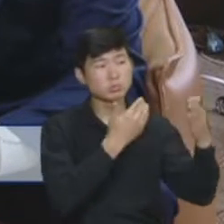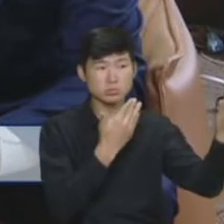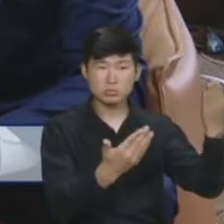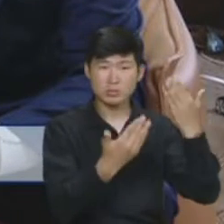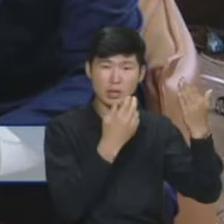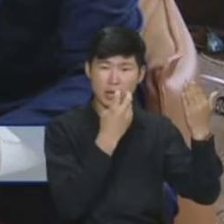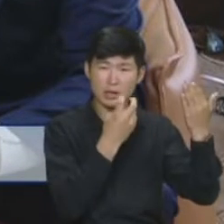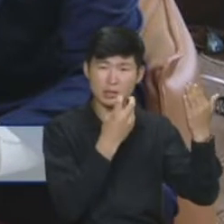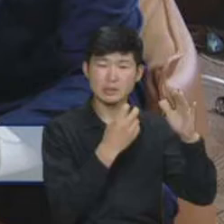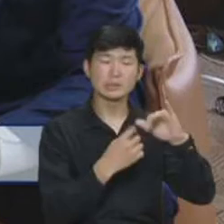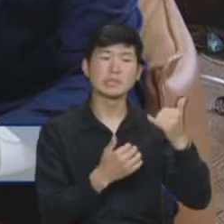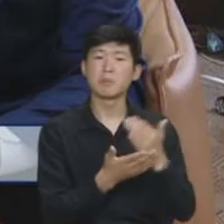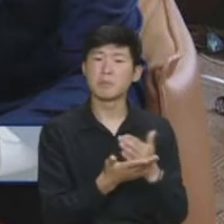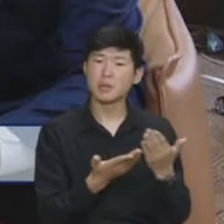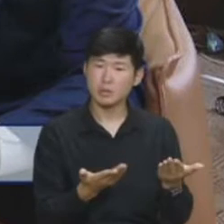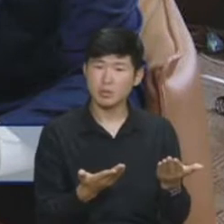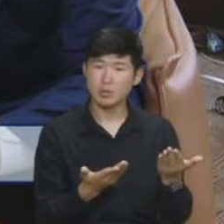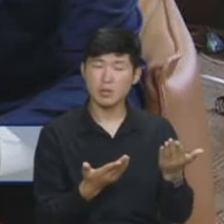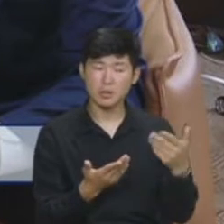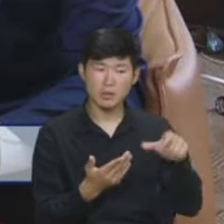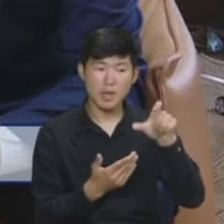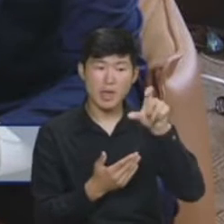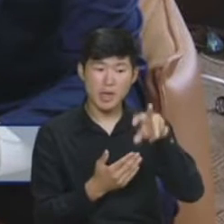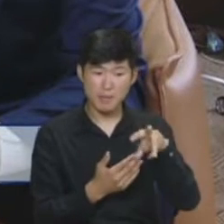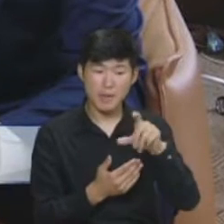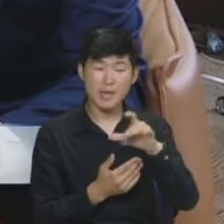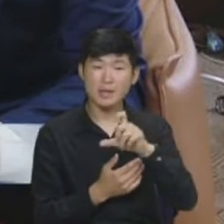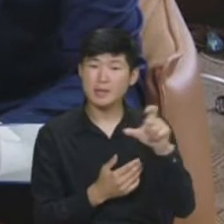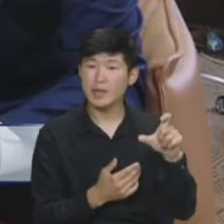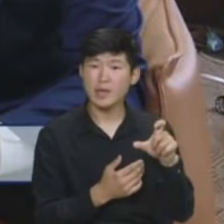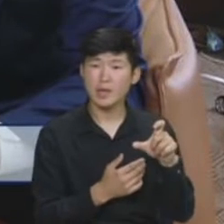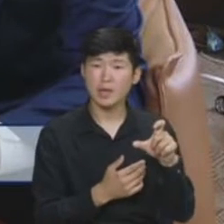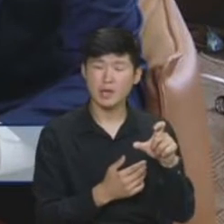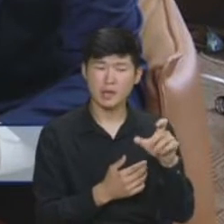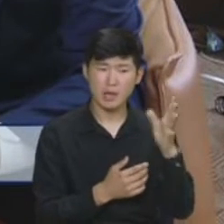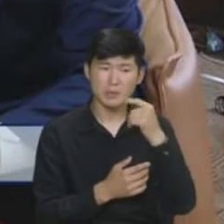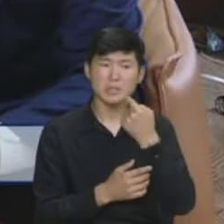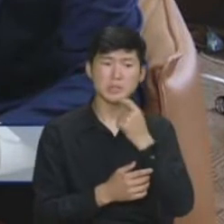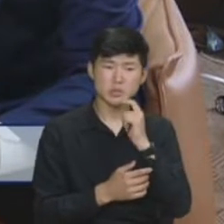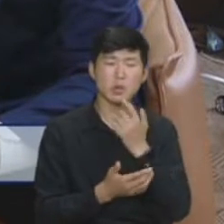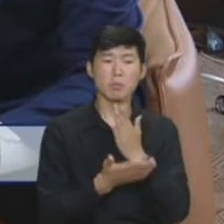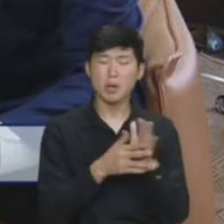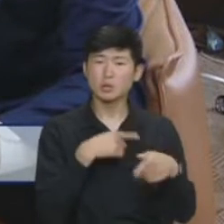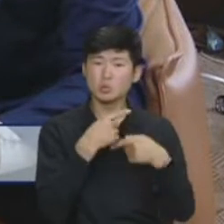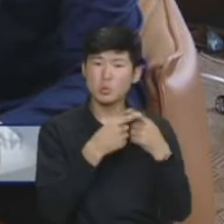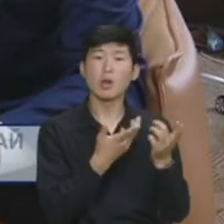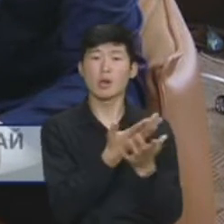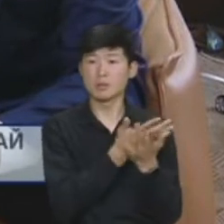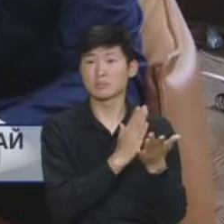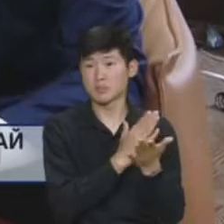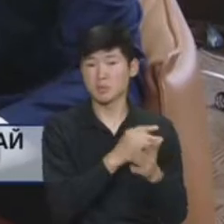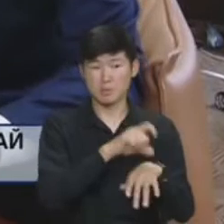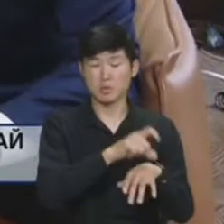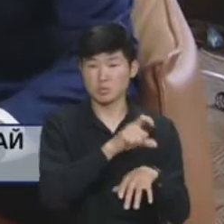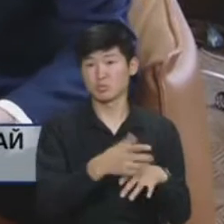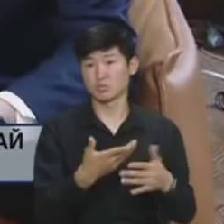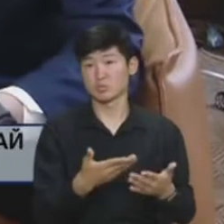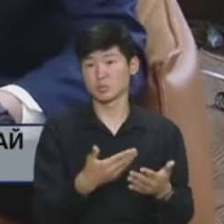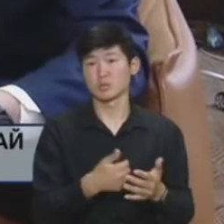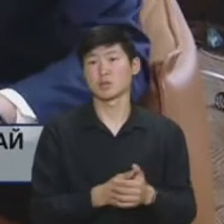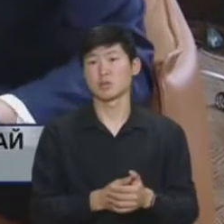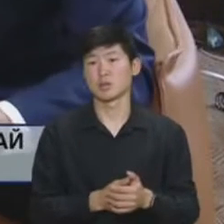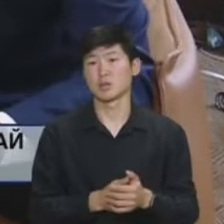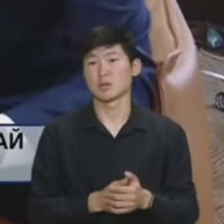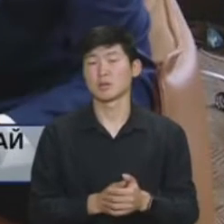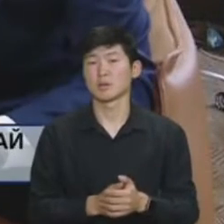харьцуулахад ямар байдгийг. Дээр нь энэ эми хэрэглээ бол бас их тэрхий хавтгаа байна гэж бас их шүмжилж ярьдаг шүү мэржлийн юм шүү. За